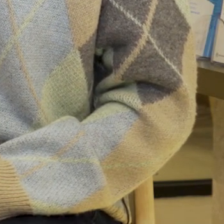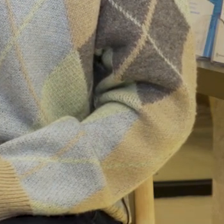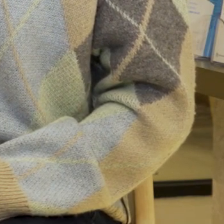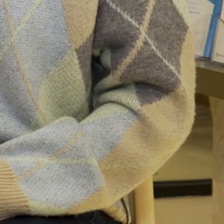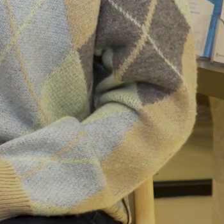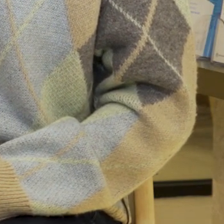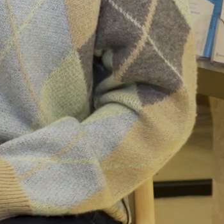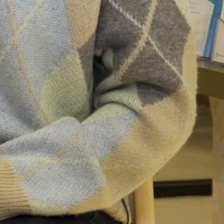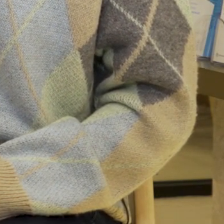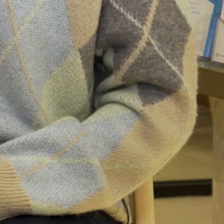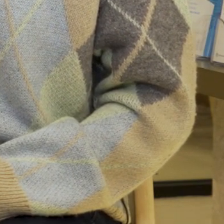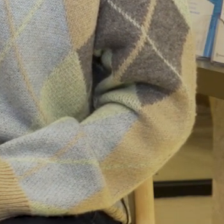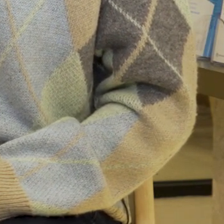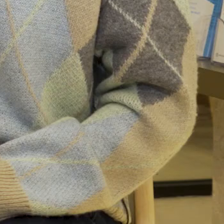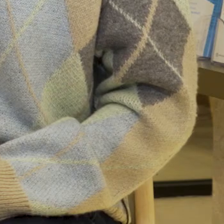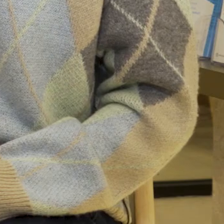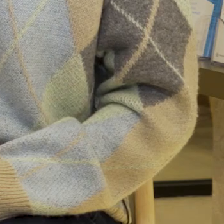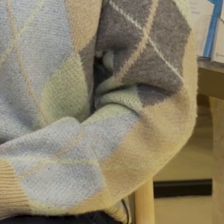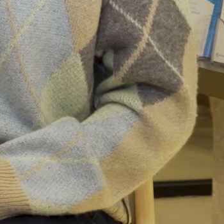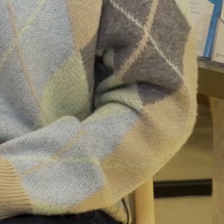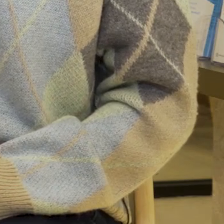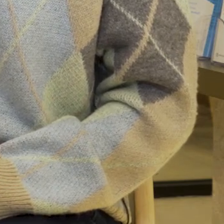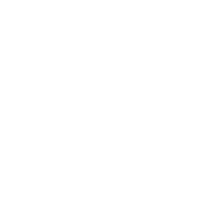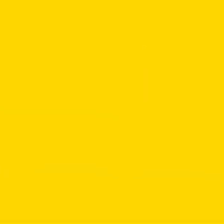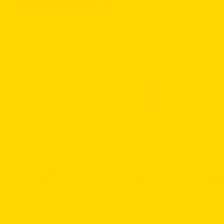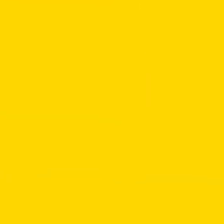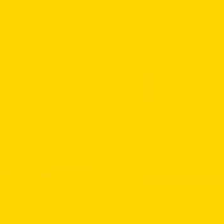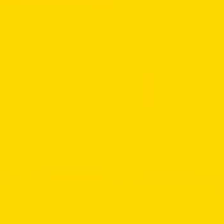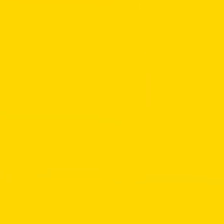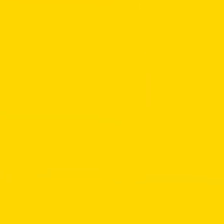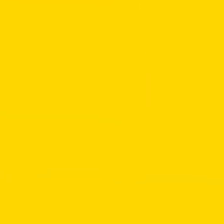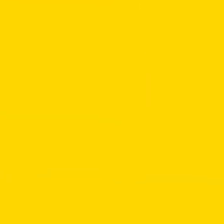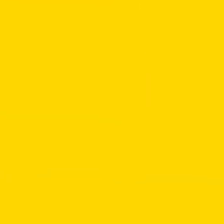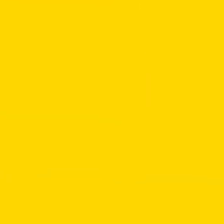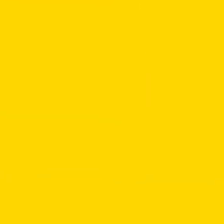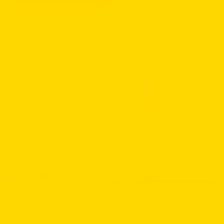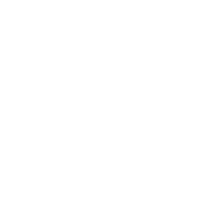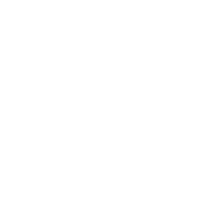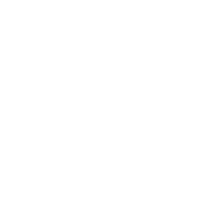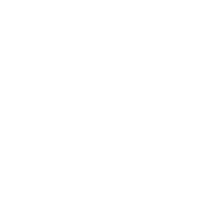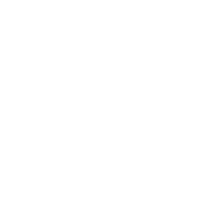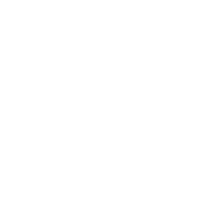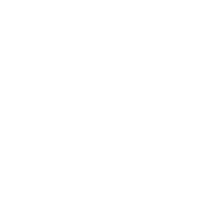인생이 정말 장애 삶으로 된 거네요. 그래서 이게